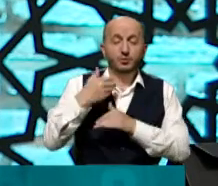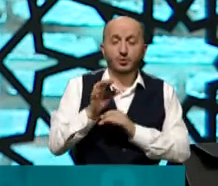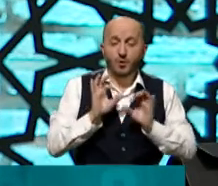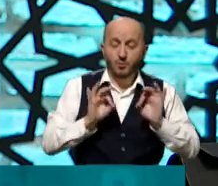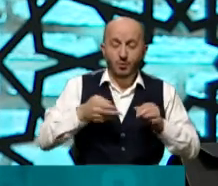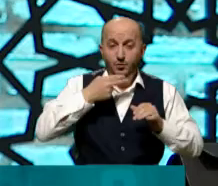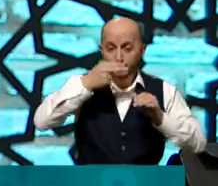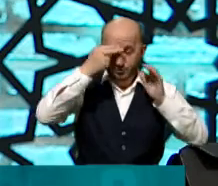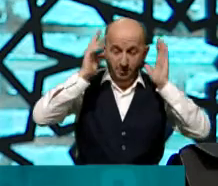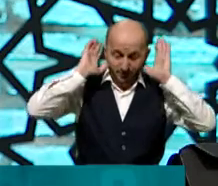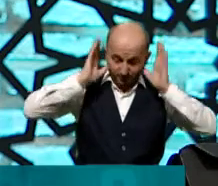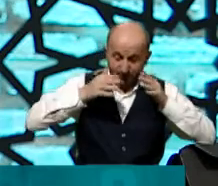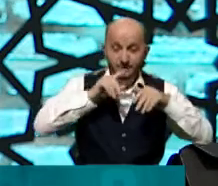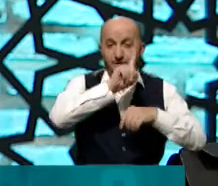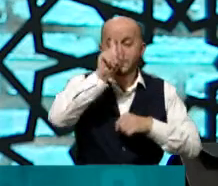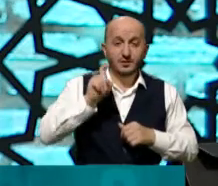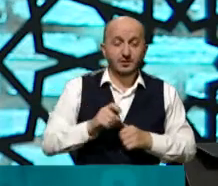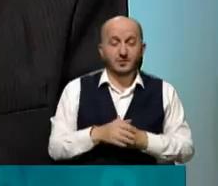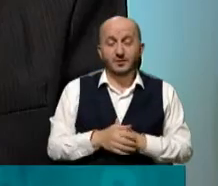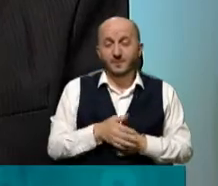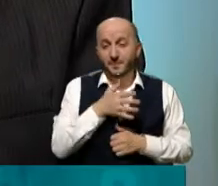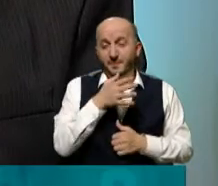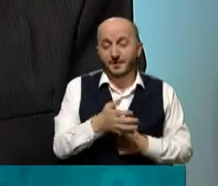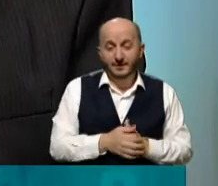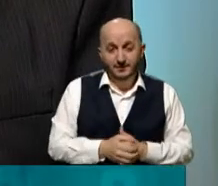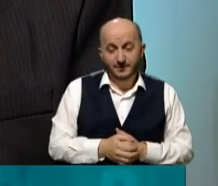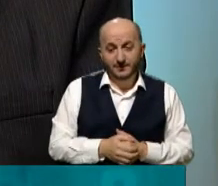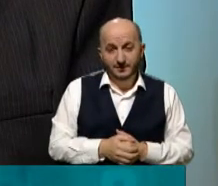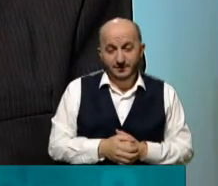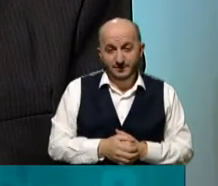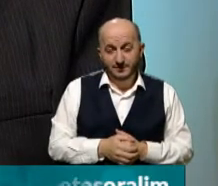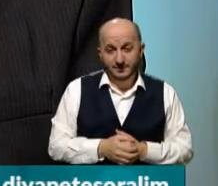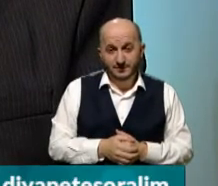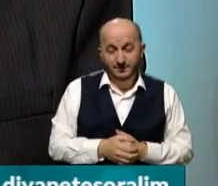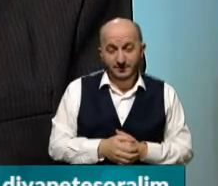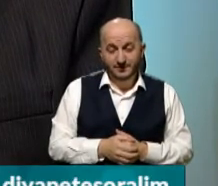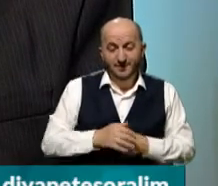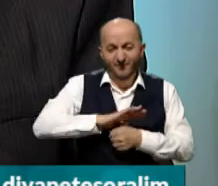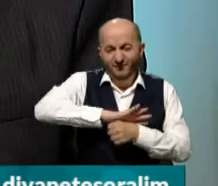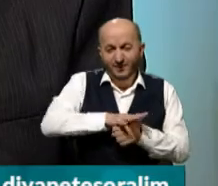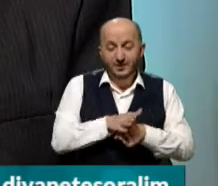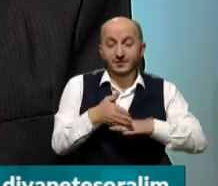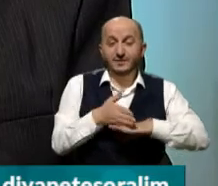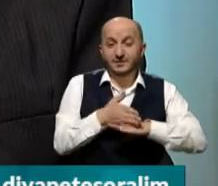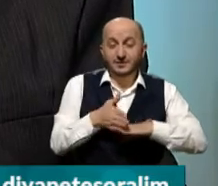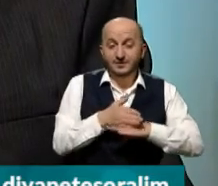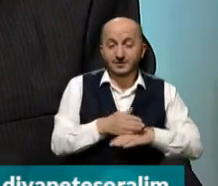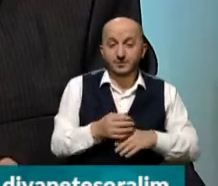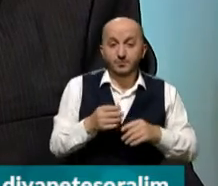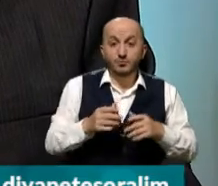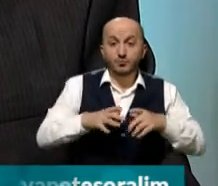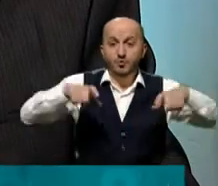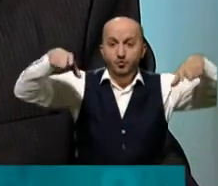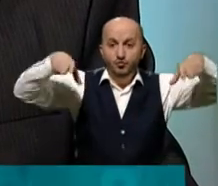namazı kılınabilir mi hocam? Çok kısa cevaplarsanız. Malum işte bu salgın vesilesiyle